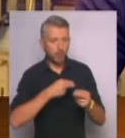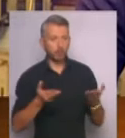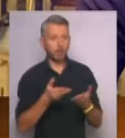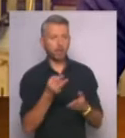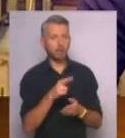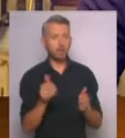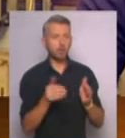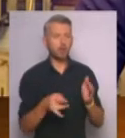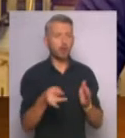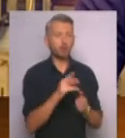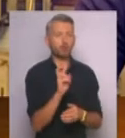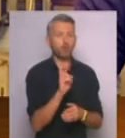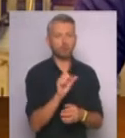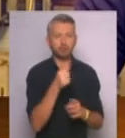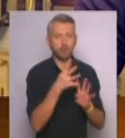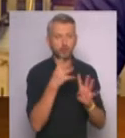мікрорайону Бортничі в першу чергу,